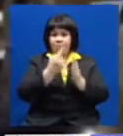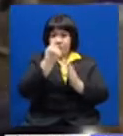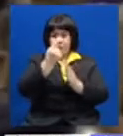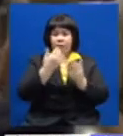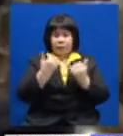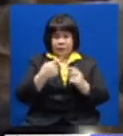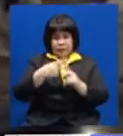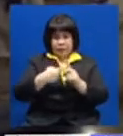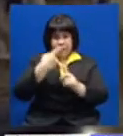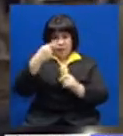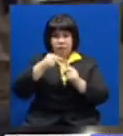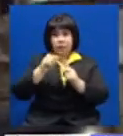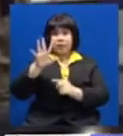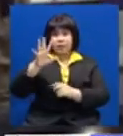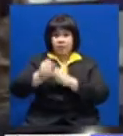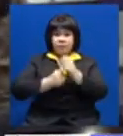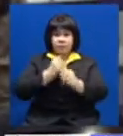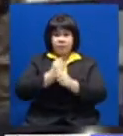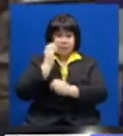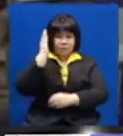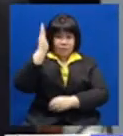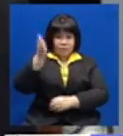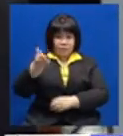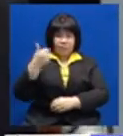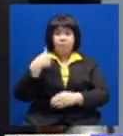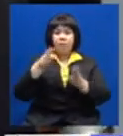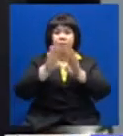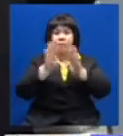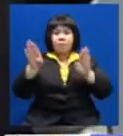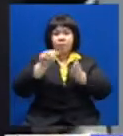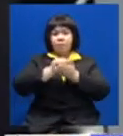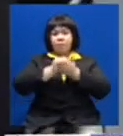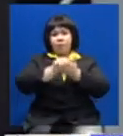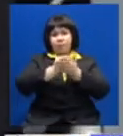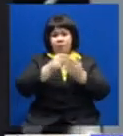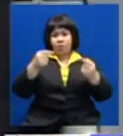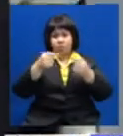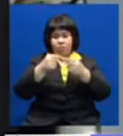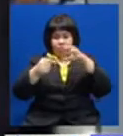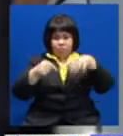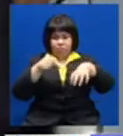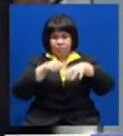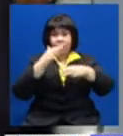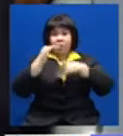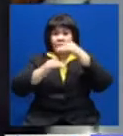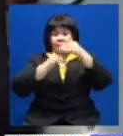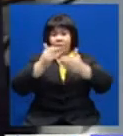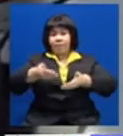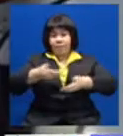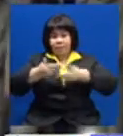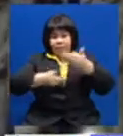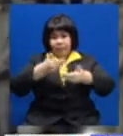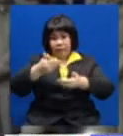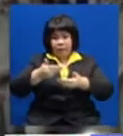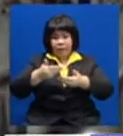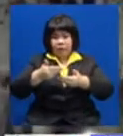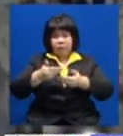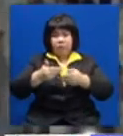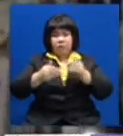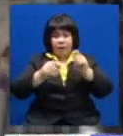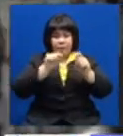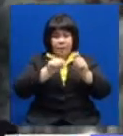ปี 2558จะเปิดบริการที่สำนักงานพัฒนาธุรกิจการค้าเขต 1-6ทั่วกรุงเทพฯ